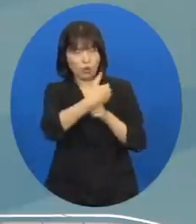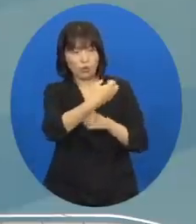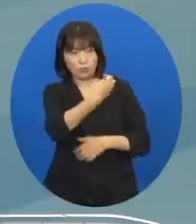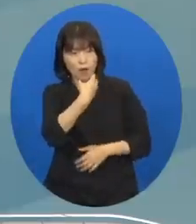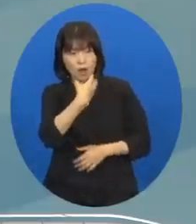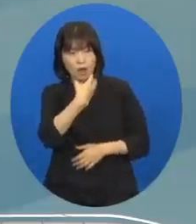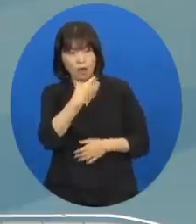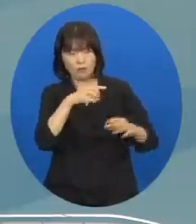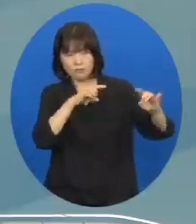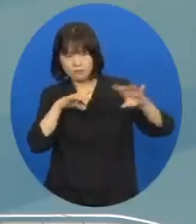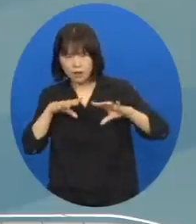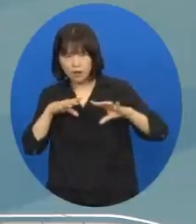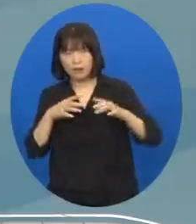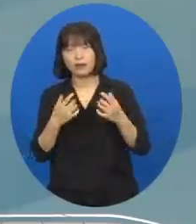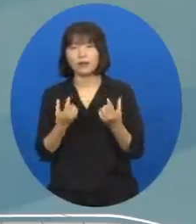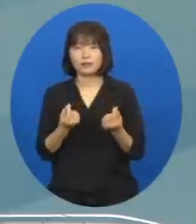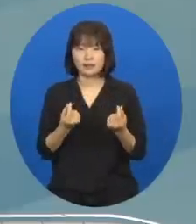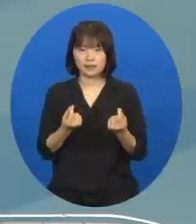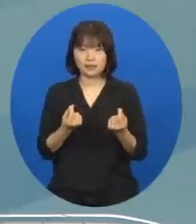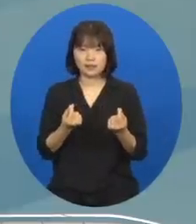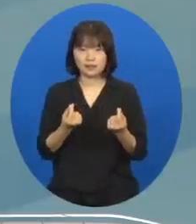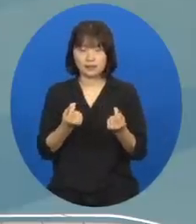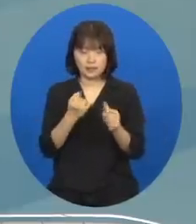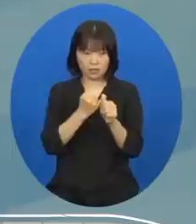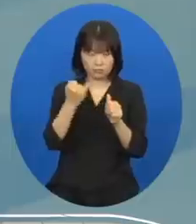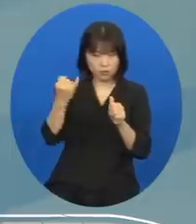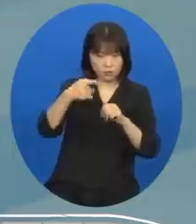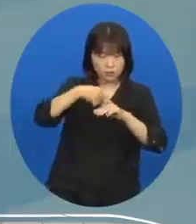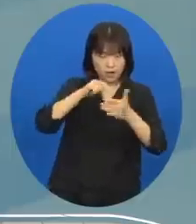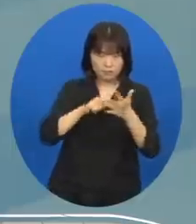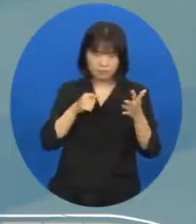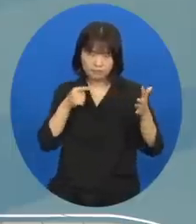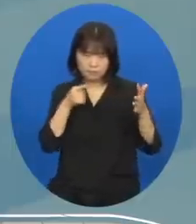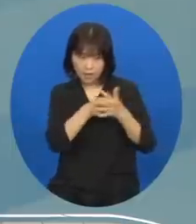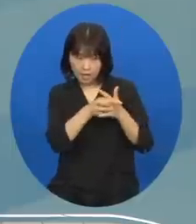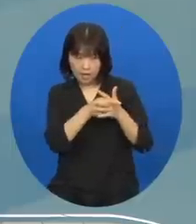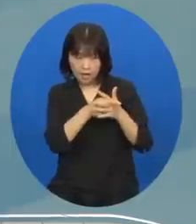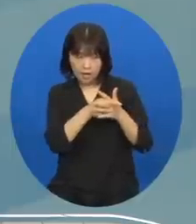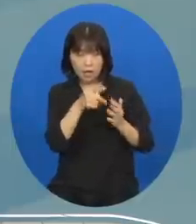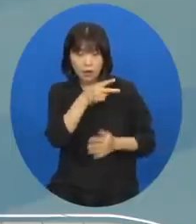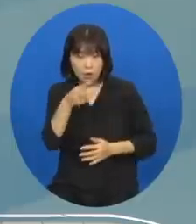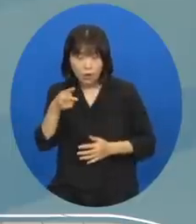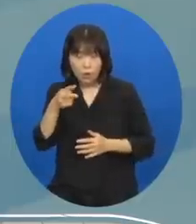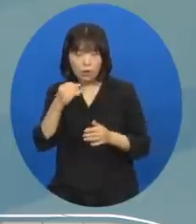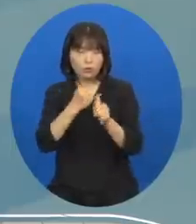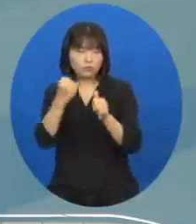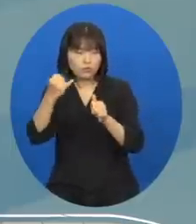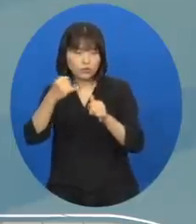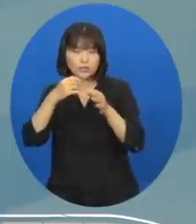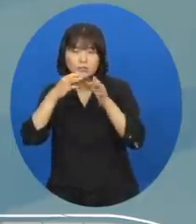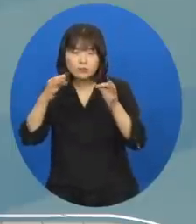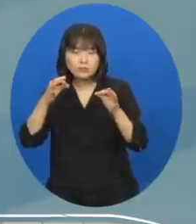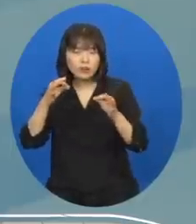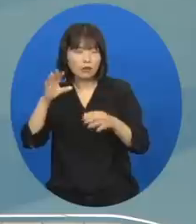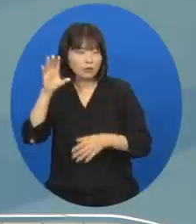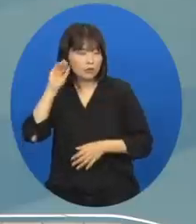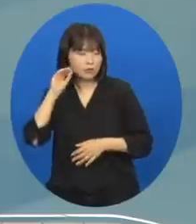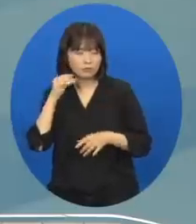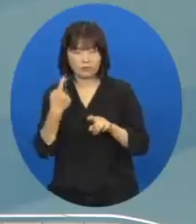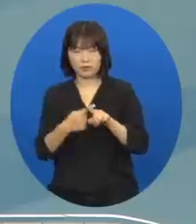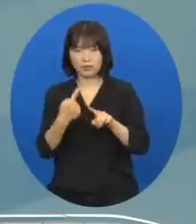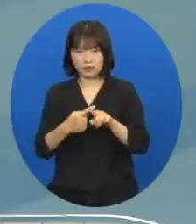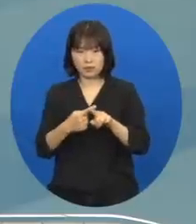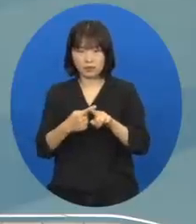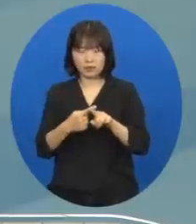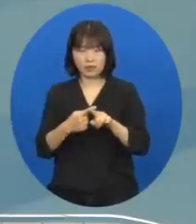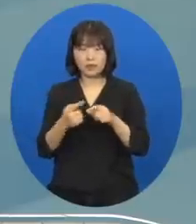것을 들은 것과 같습니다. 아내의 마음을 깨달은 것이 아내의 음성을 들은 것입니다. 꼭